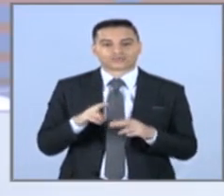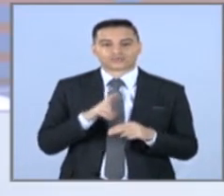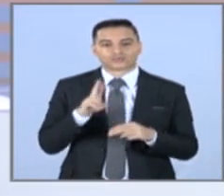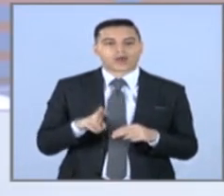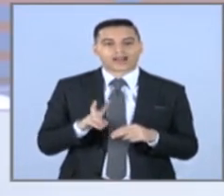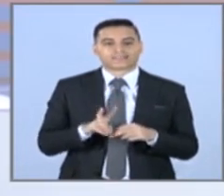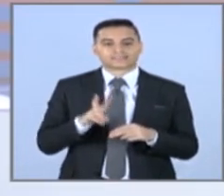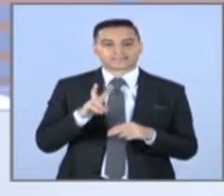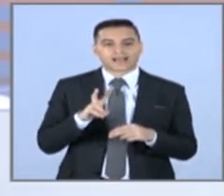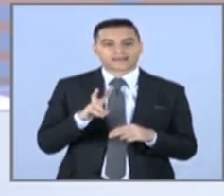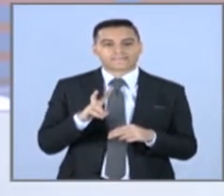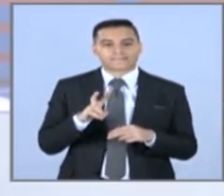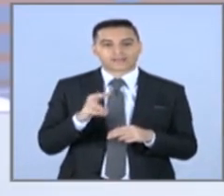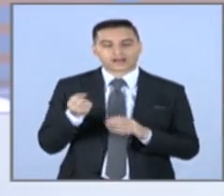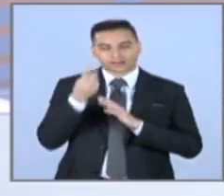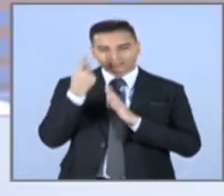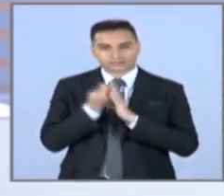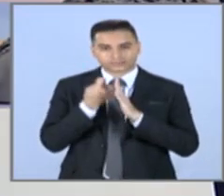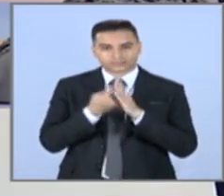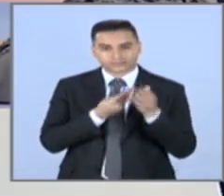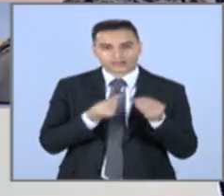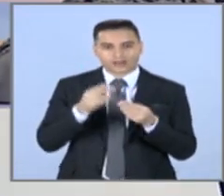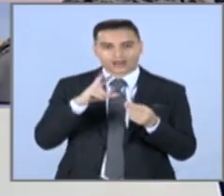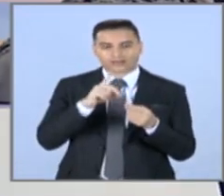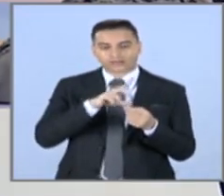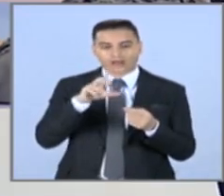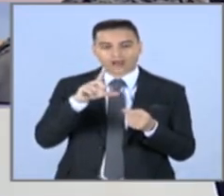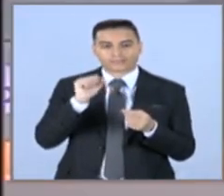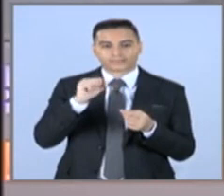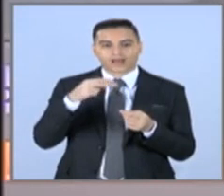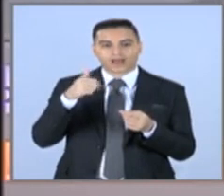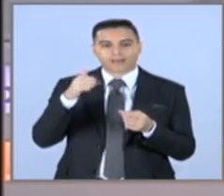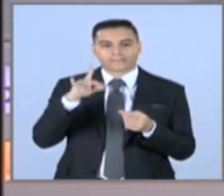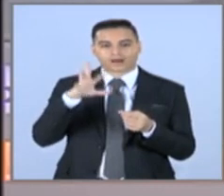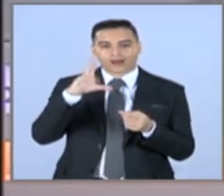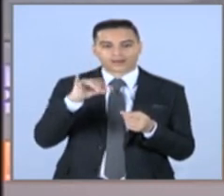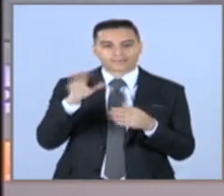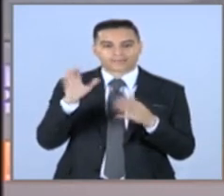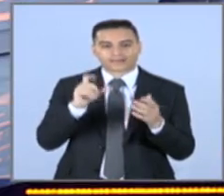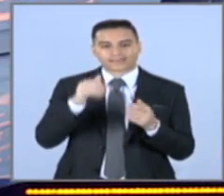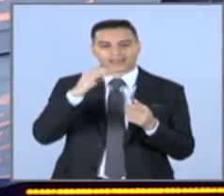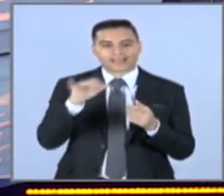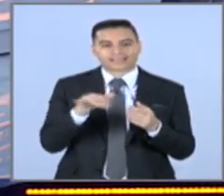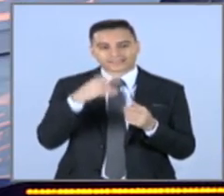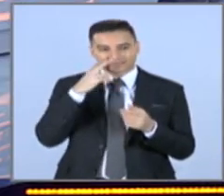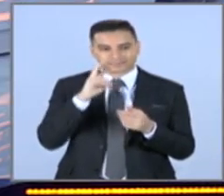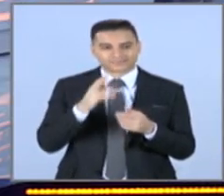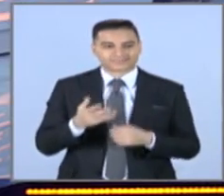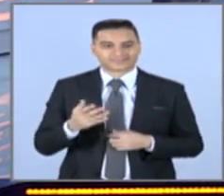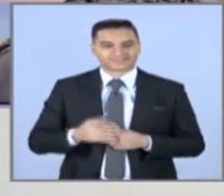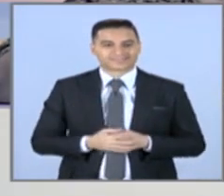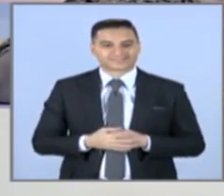السابع، قصيدة الأطلال لإبراهيم ناجي. إبراهيم حافظ. إبراهيم ناجي دايما بطلع ده. السؤال